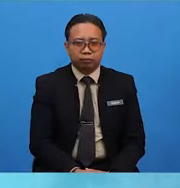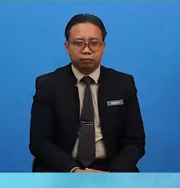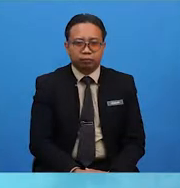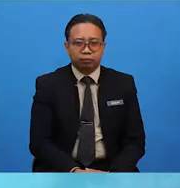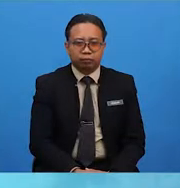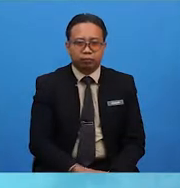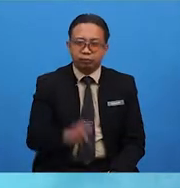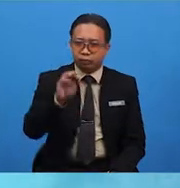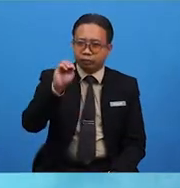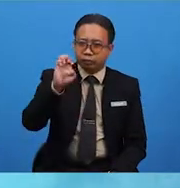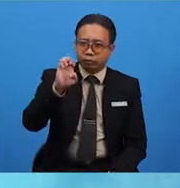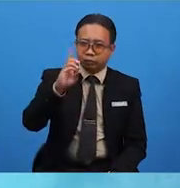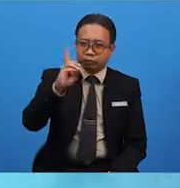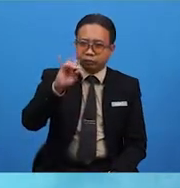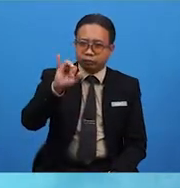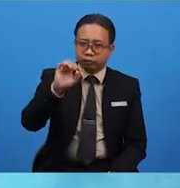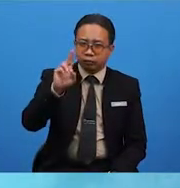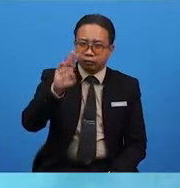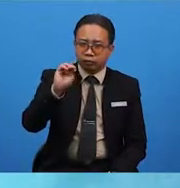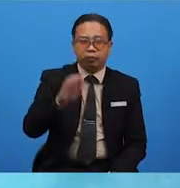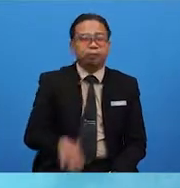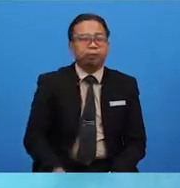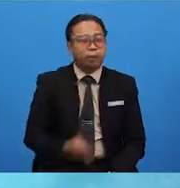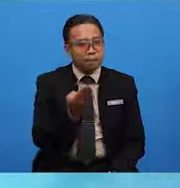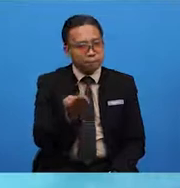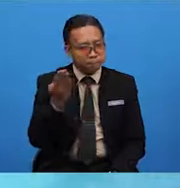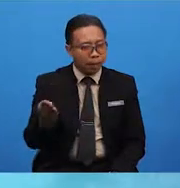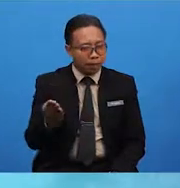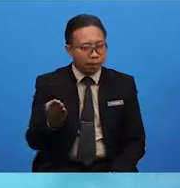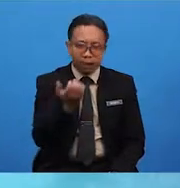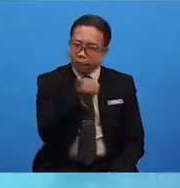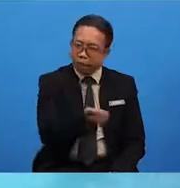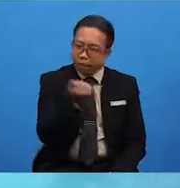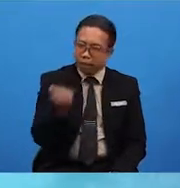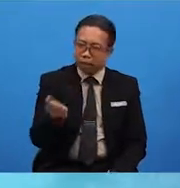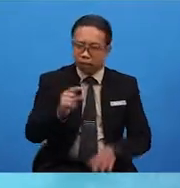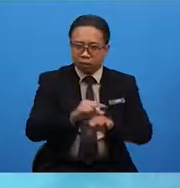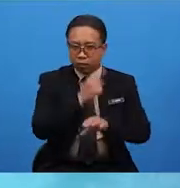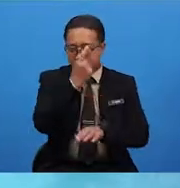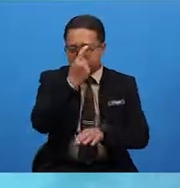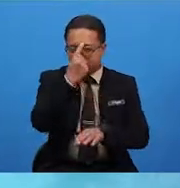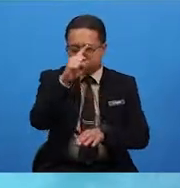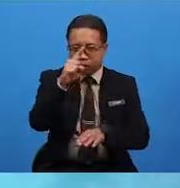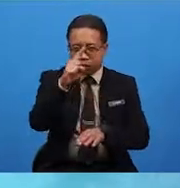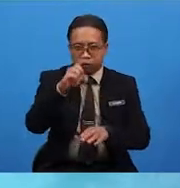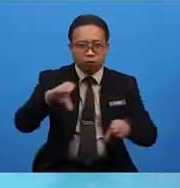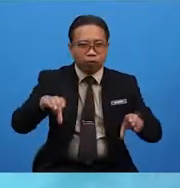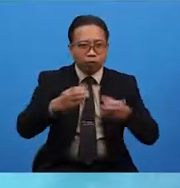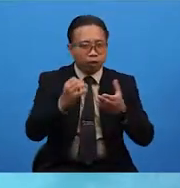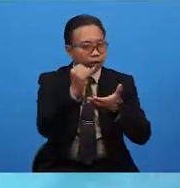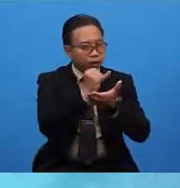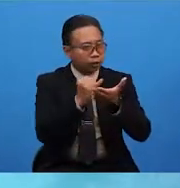mydoom pula merupakan bahan dan alat and yang digunakan dalam penghasilan karya